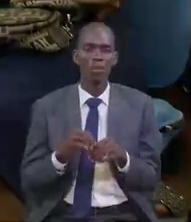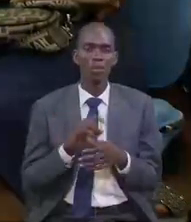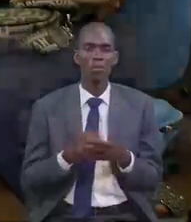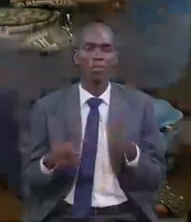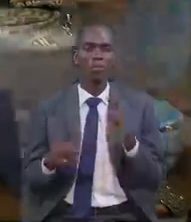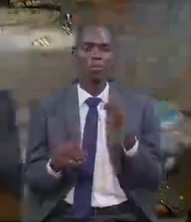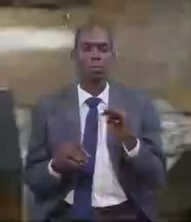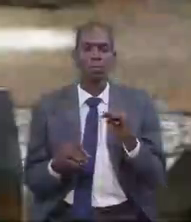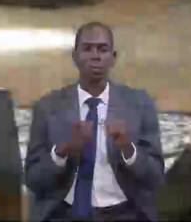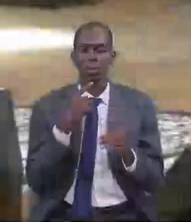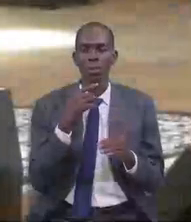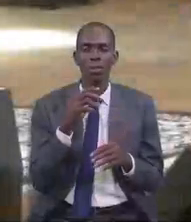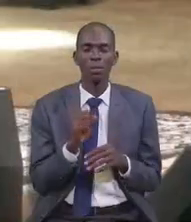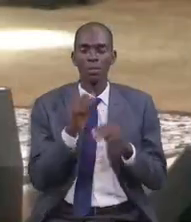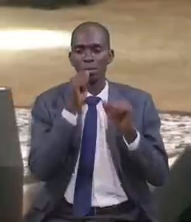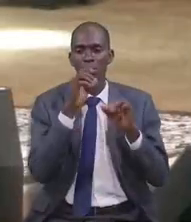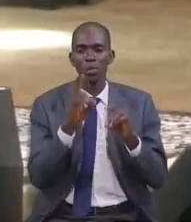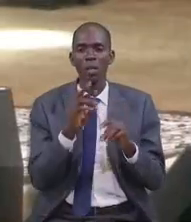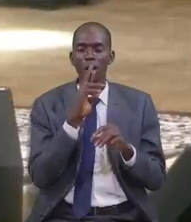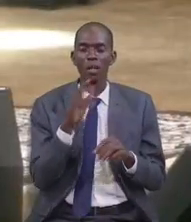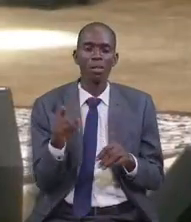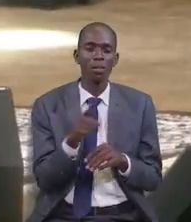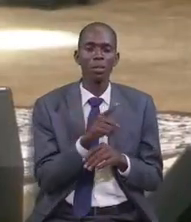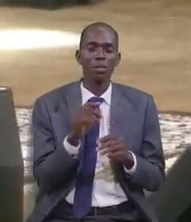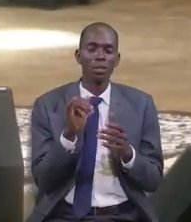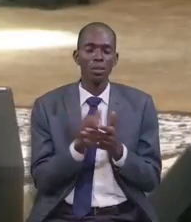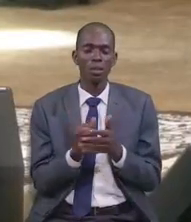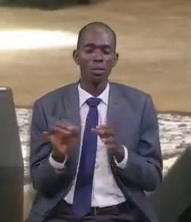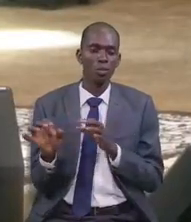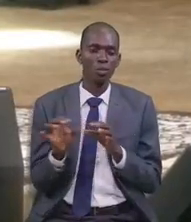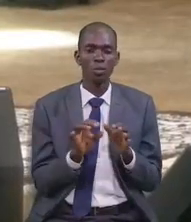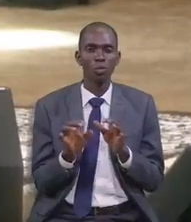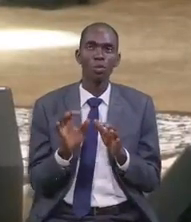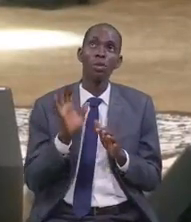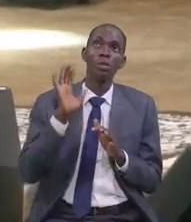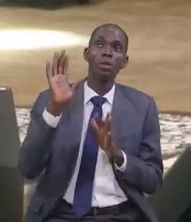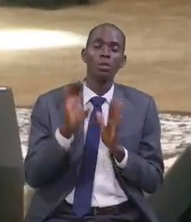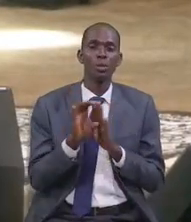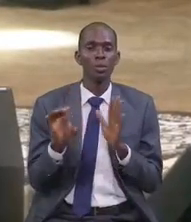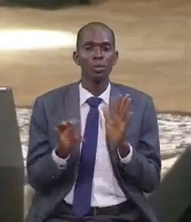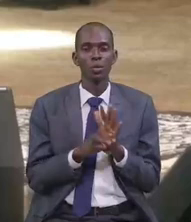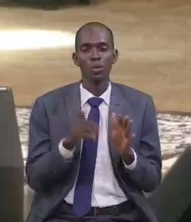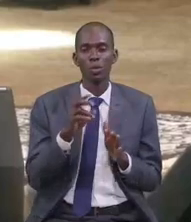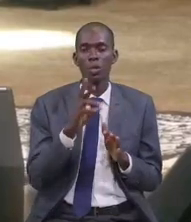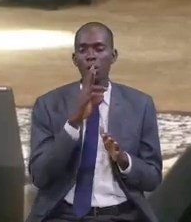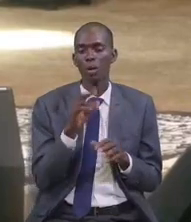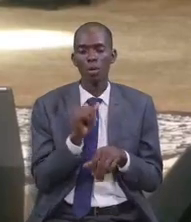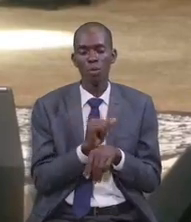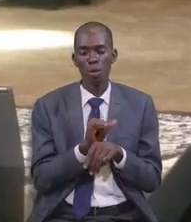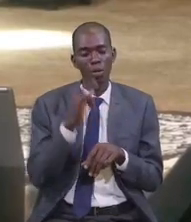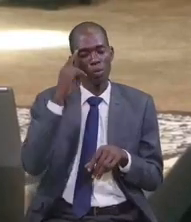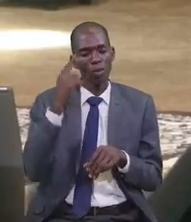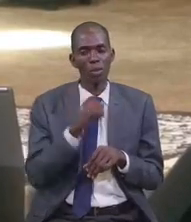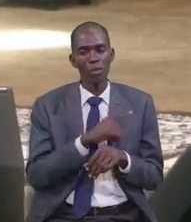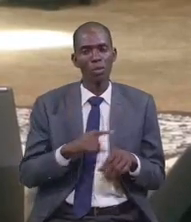« Heureux ceux qui lavent leurs robes. » Vous travaillez pour Dieu, il faut obéir à ses commandements. Quels